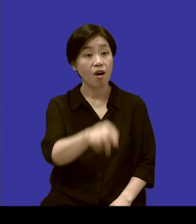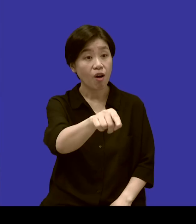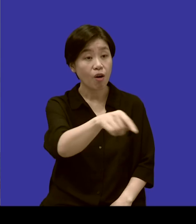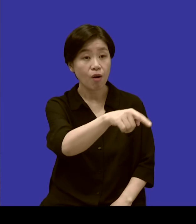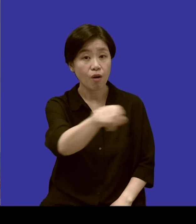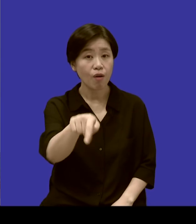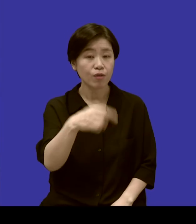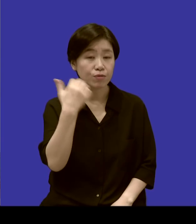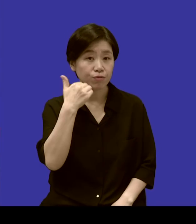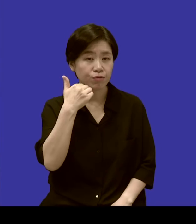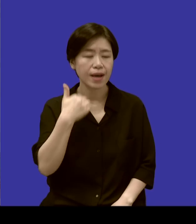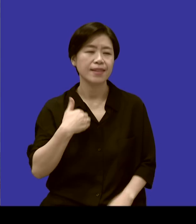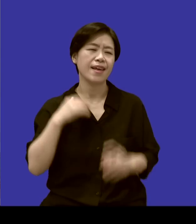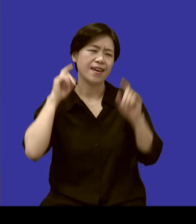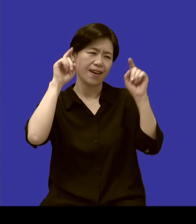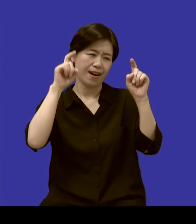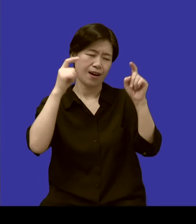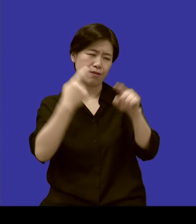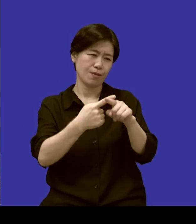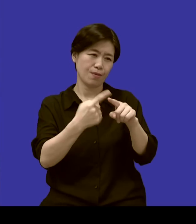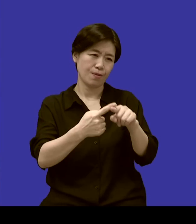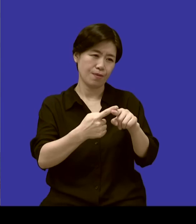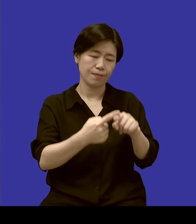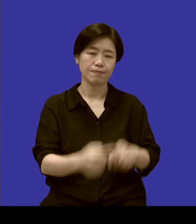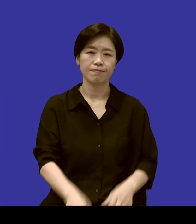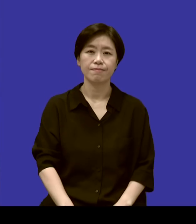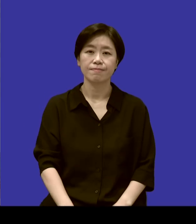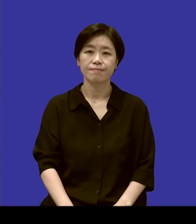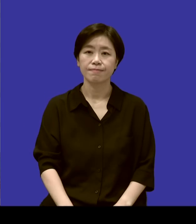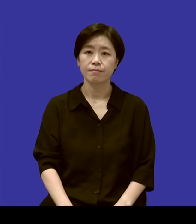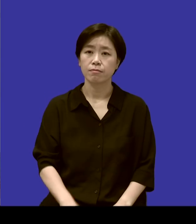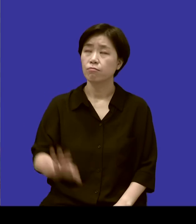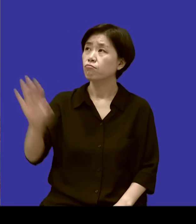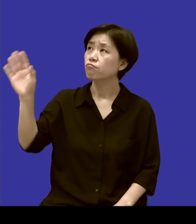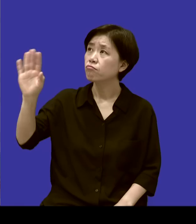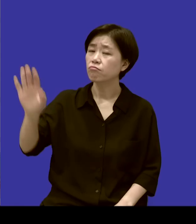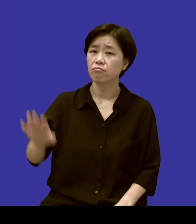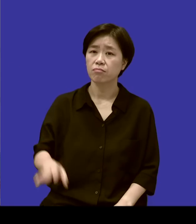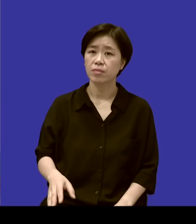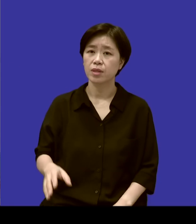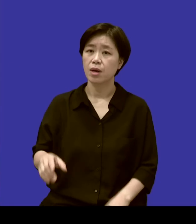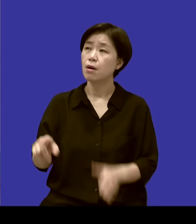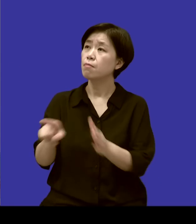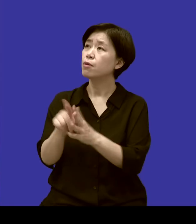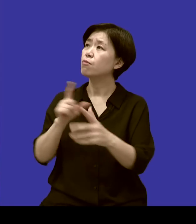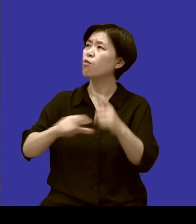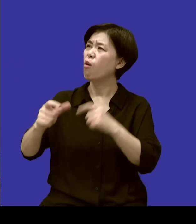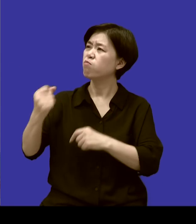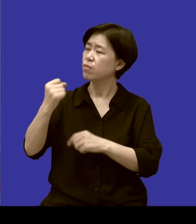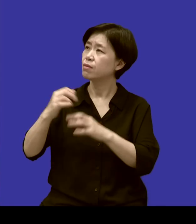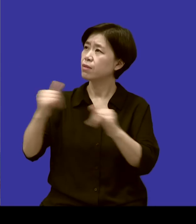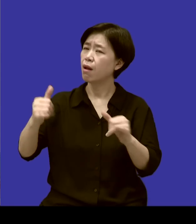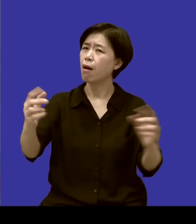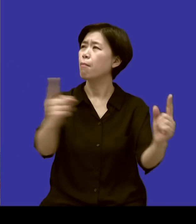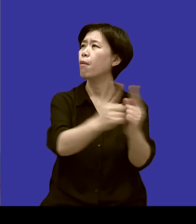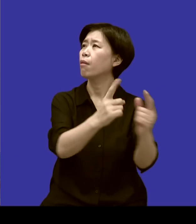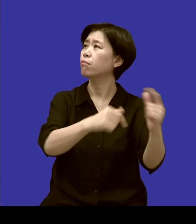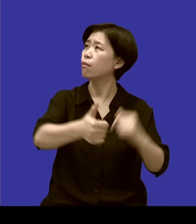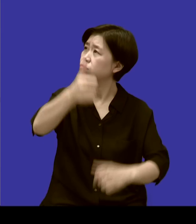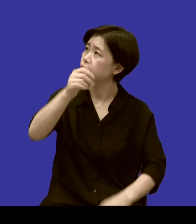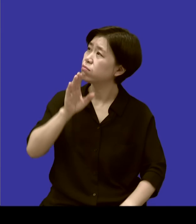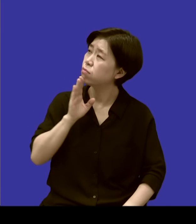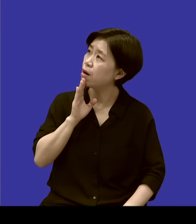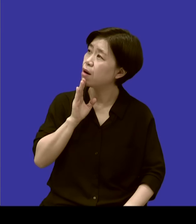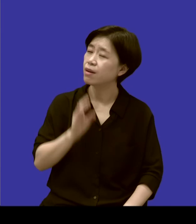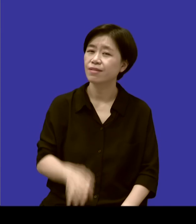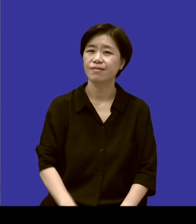나 못해요. 하나님이 그냥 어떻게 살 길을 열어주시든지 다른 더 센 분을 붙여주시든지 하세요. 네. 막 이랬어요. 네.